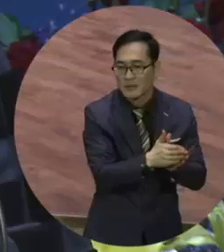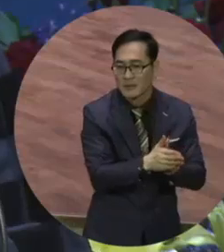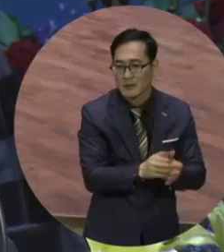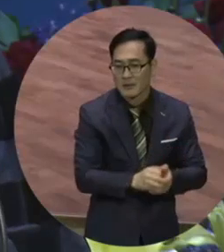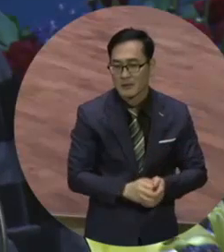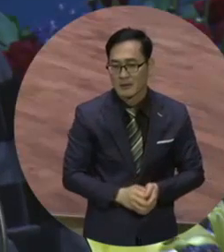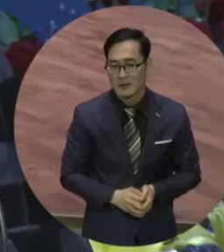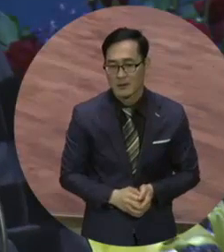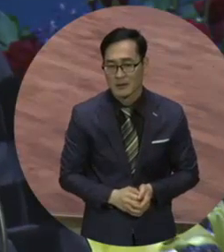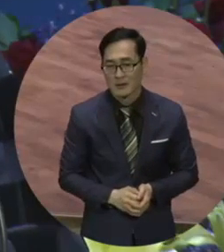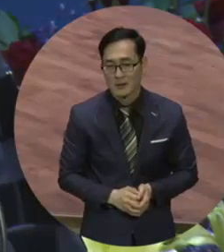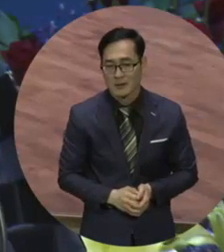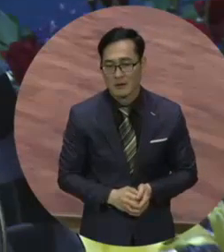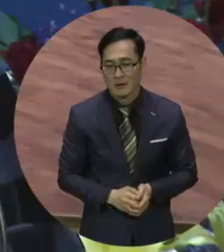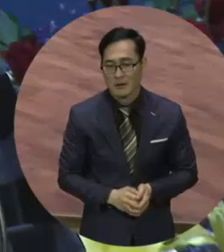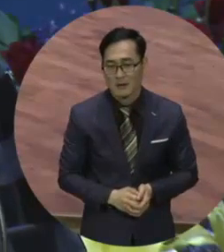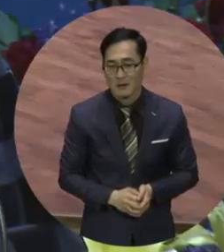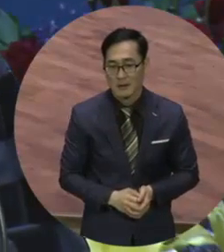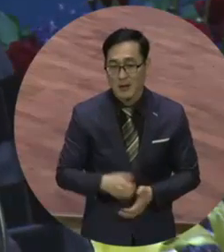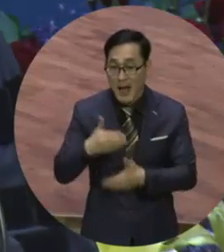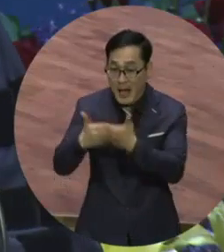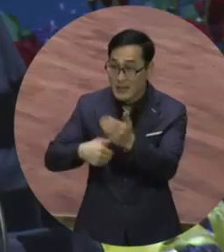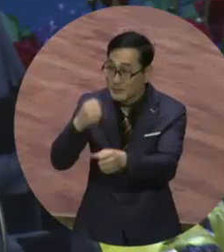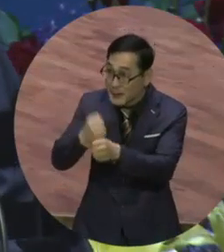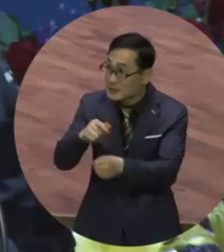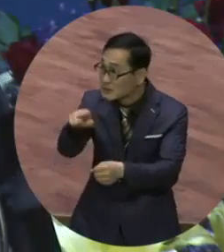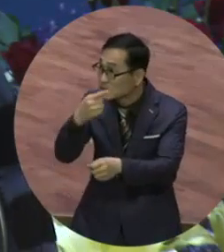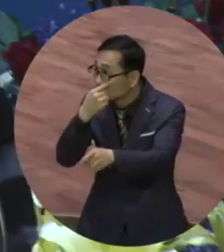안 섬기고 우상을 섬긴다고.